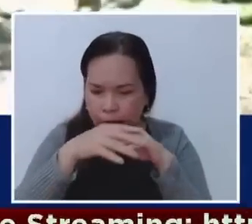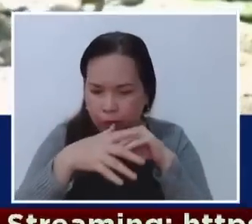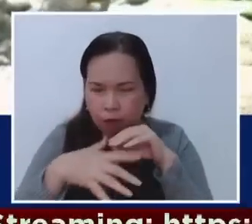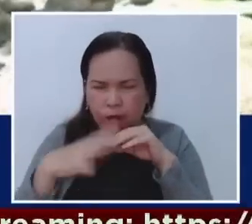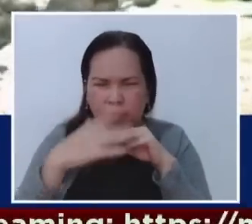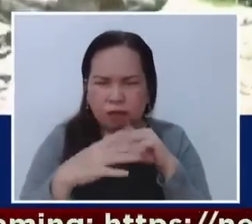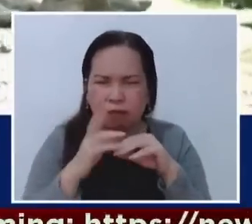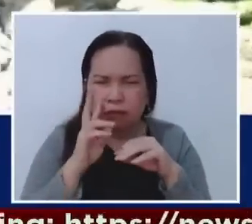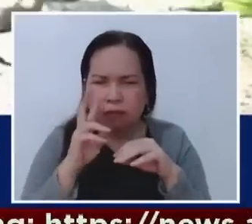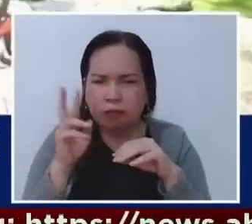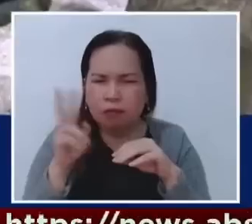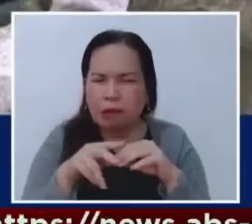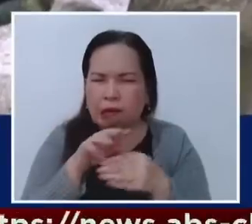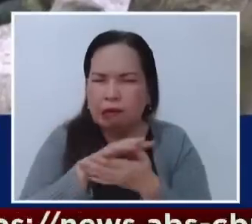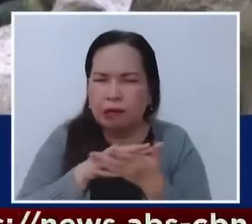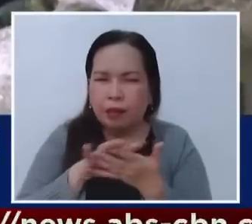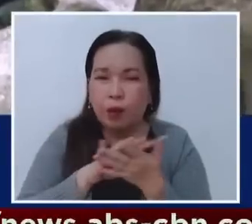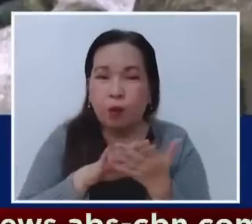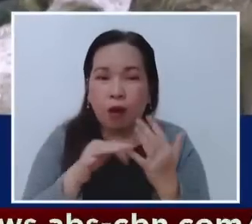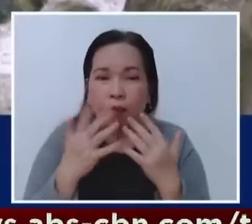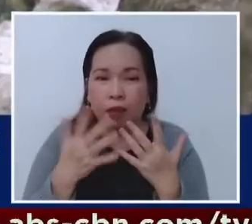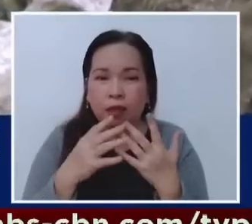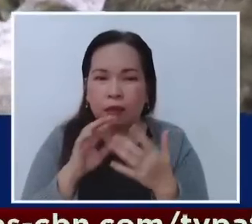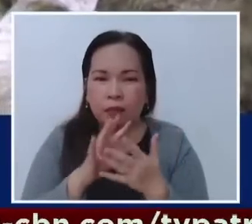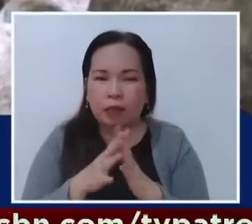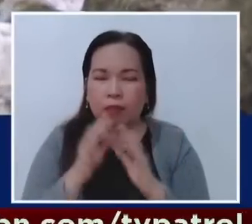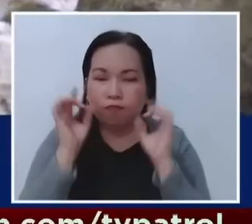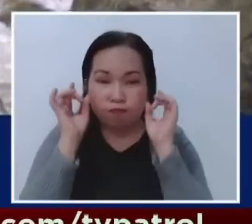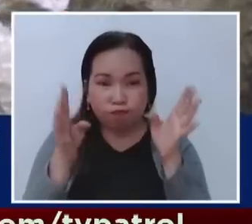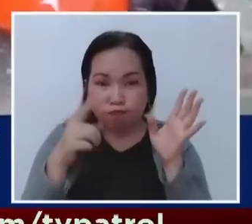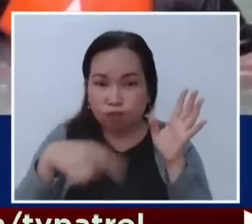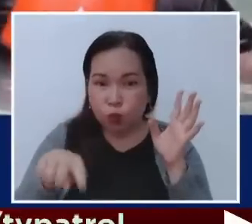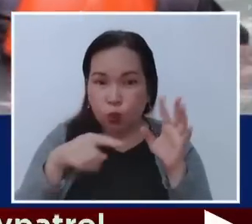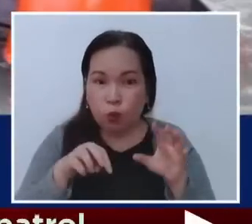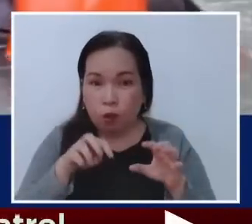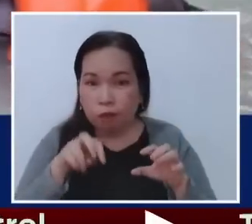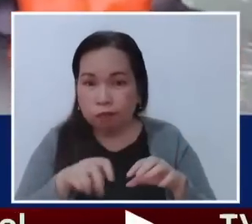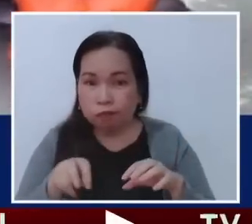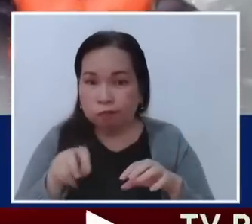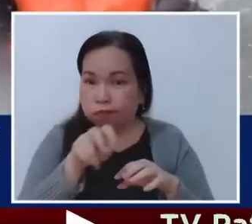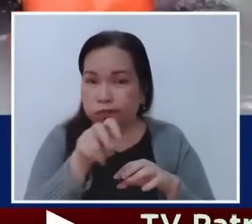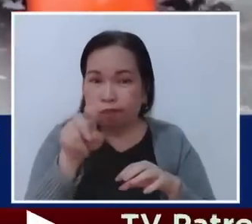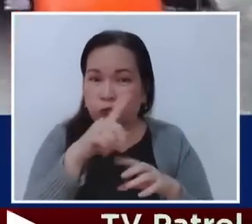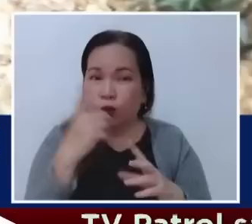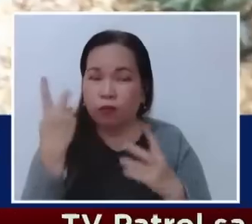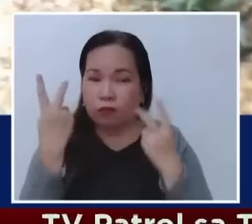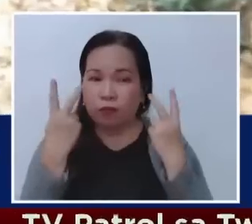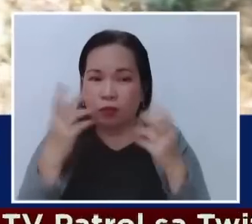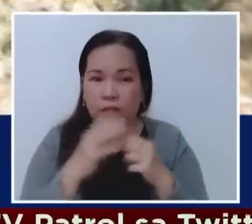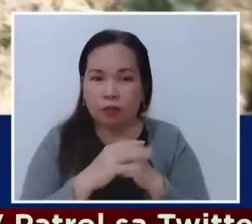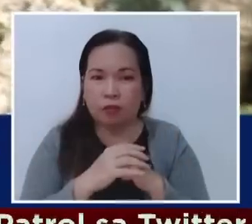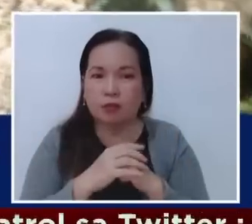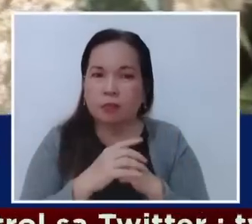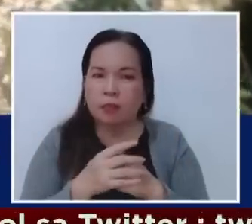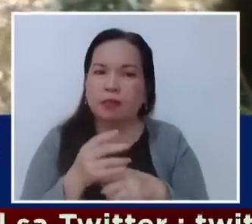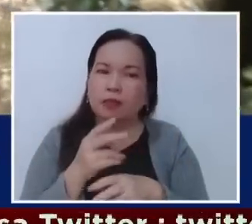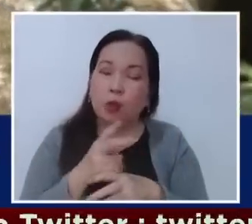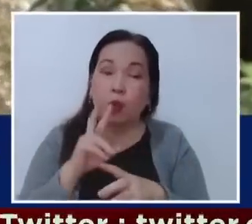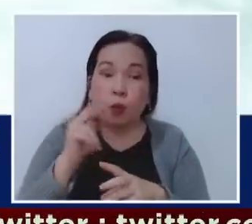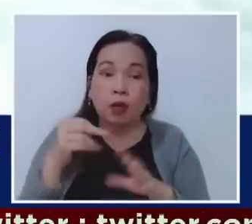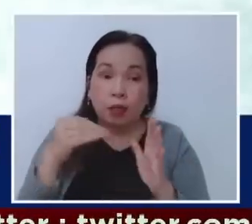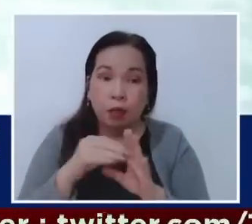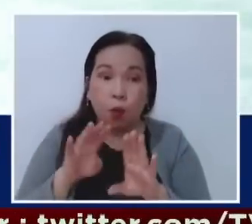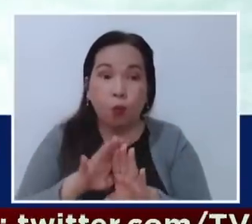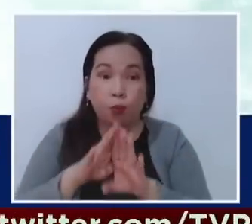talon. Maari umano itong magdulot ng kapahamakan sa mga tourist guide at mga bisita. Bubuksan lamang muli ang talon sa